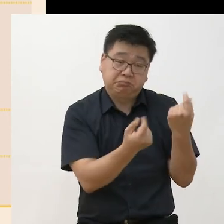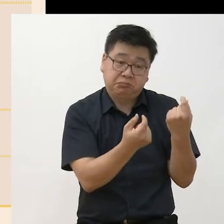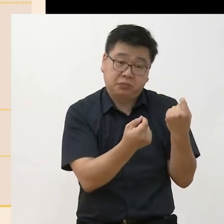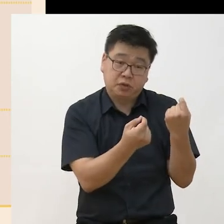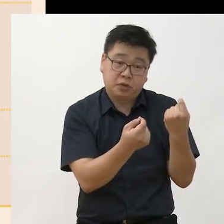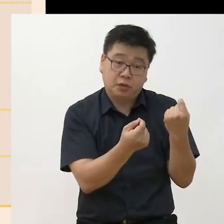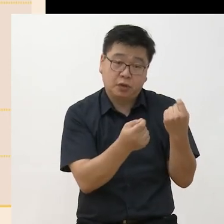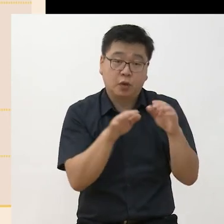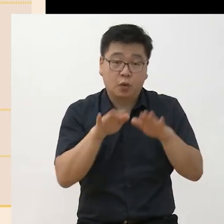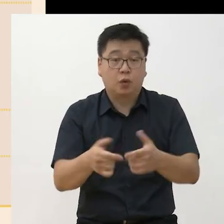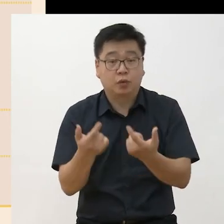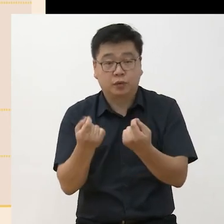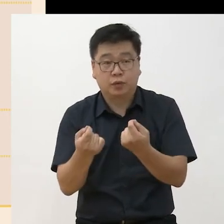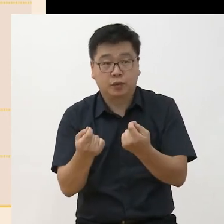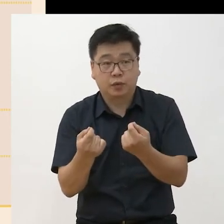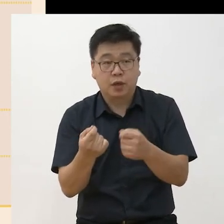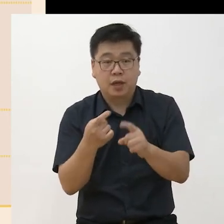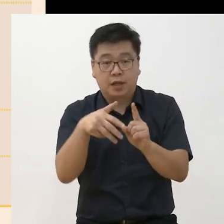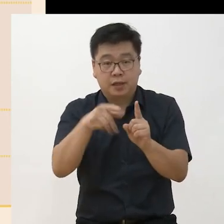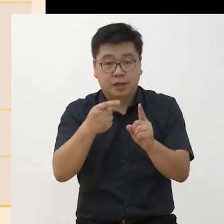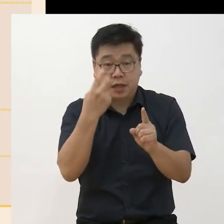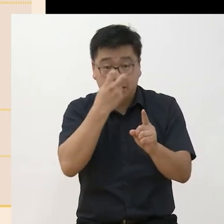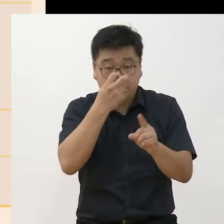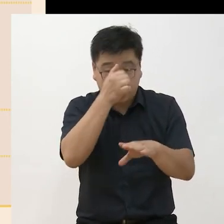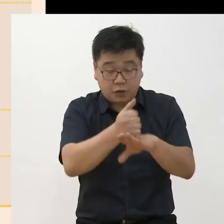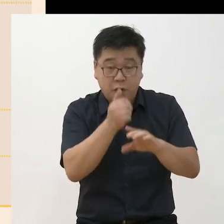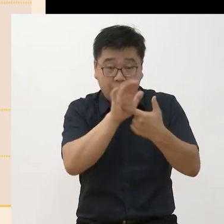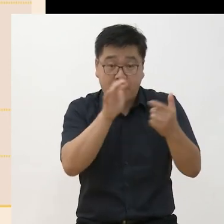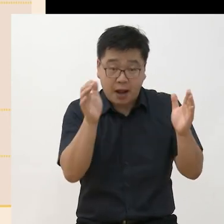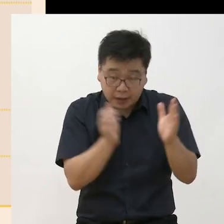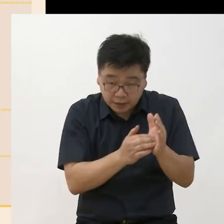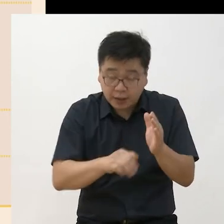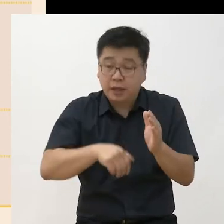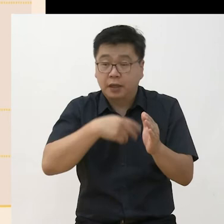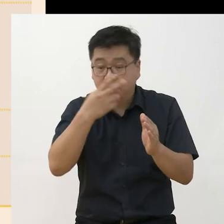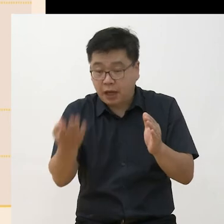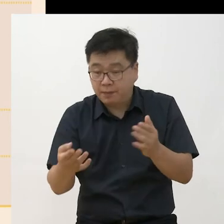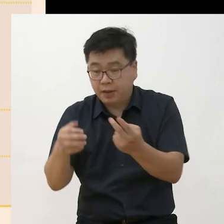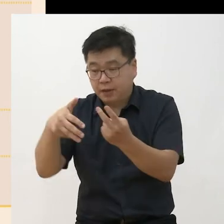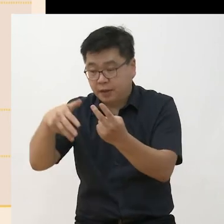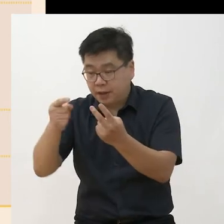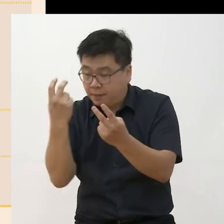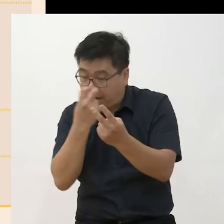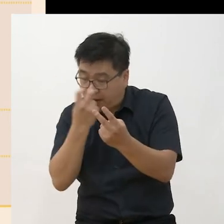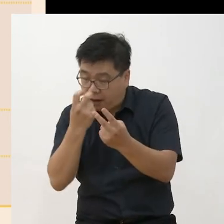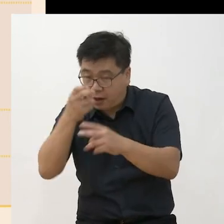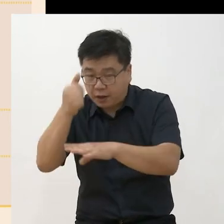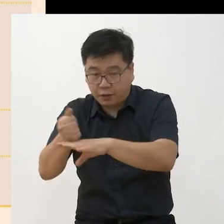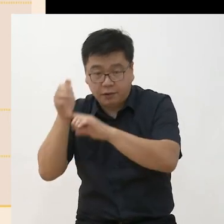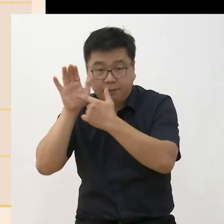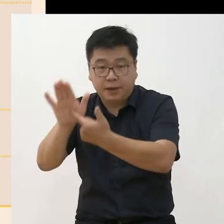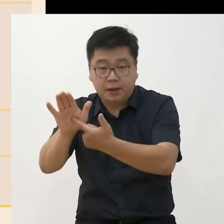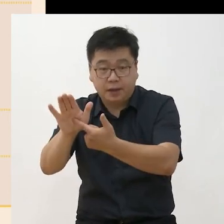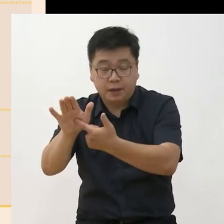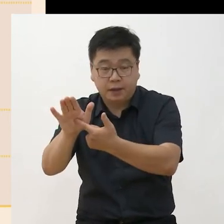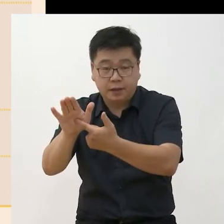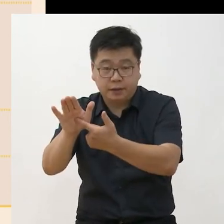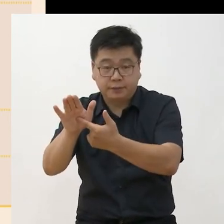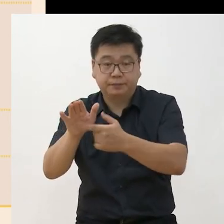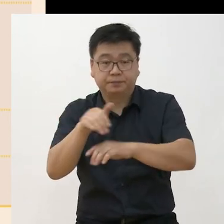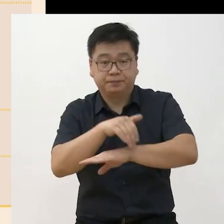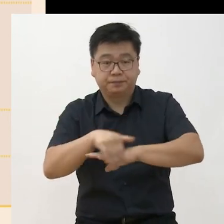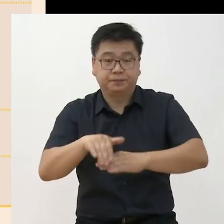올해도 계속 이어서 1차 심사 결과를 발표하고 또 최종 심사가 진행된 연후에 최종 심사 결과도 발표하고 이렇게 나눠서 진행을